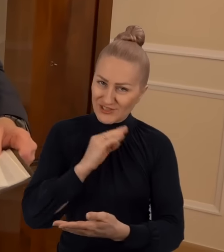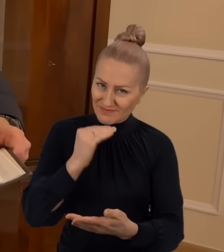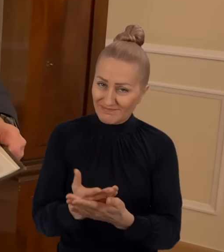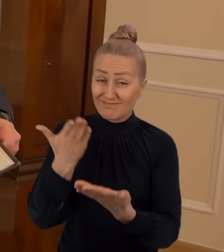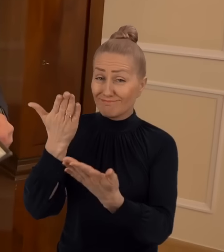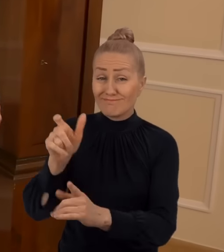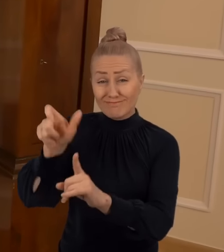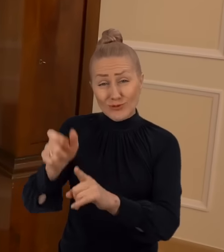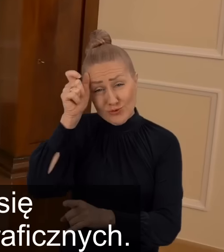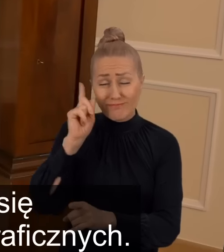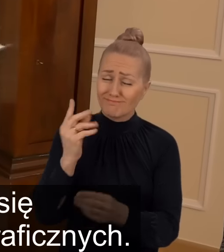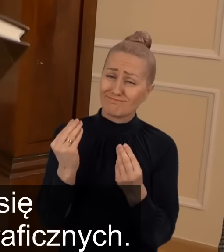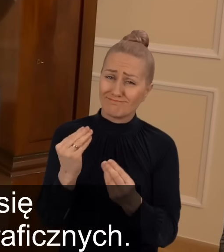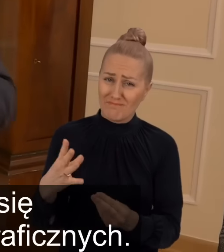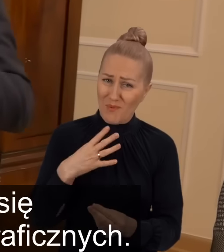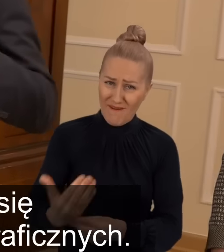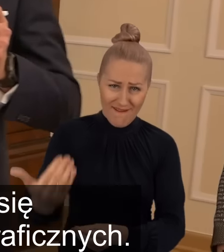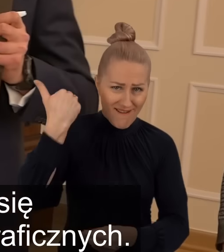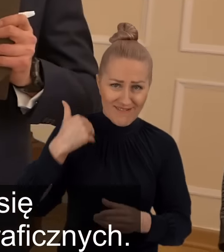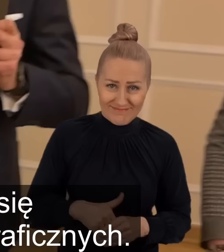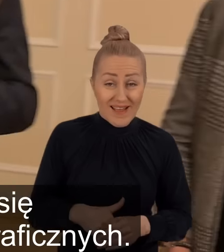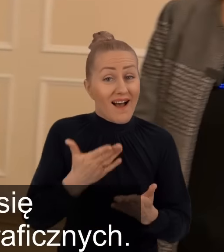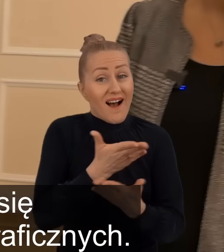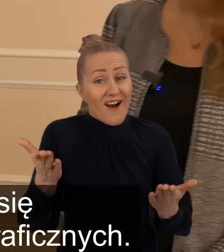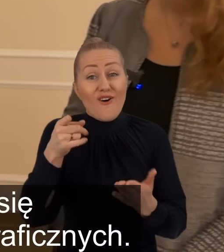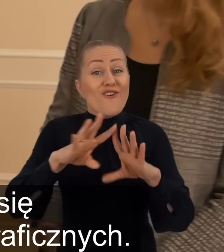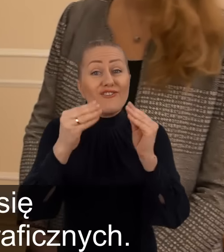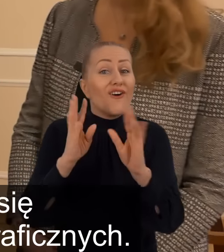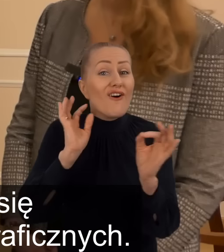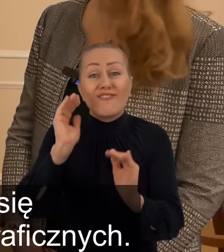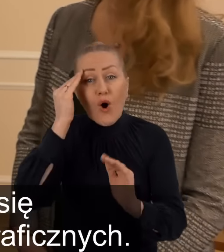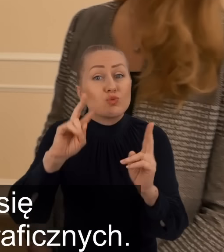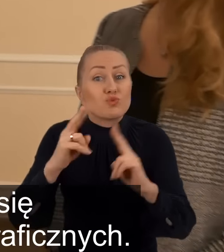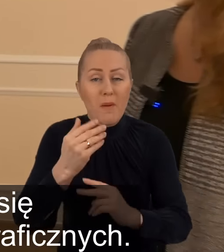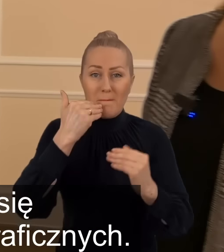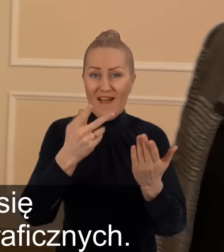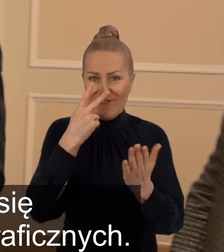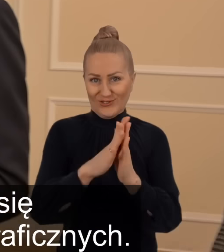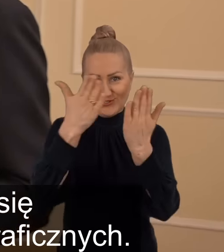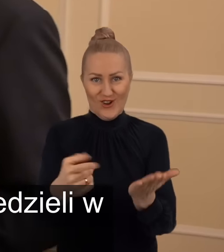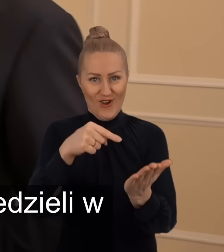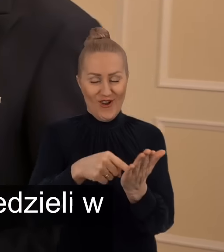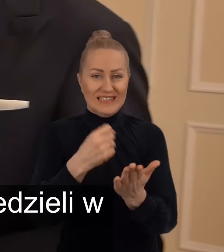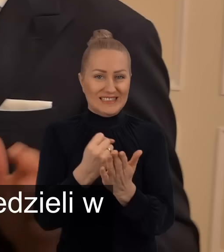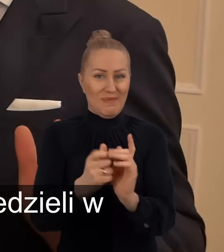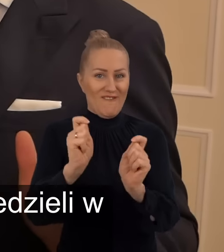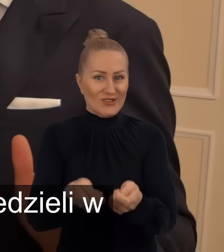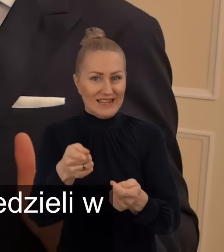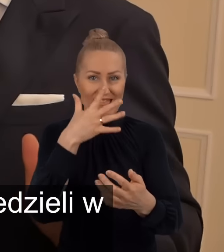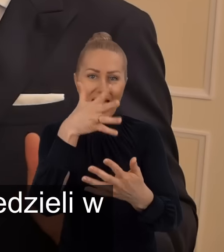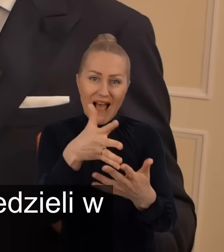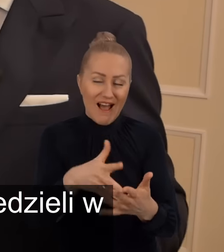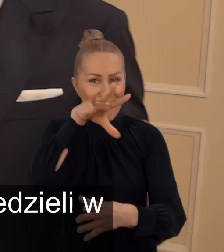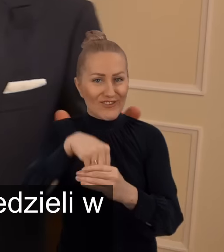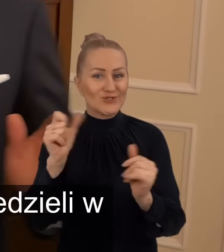człowiek. I to tylko wszystkiego możemy się dowiedzieć z tych sprawozdań scenograficznych. Ja nie wiem, czy myśmy o tym powiedzieli